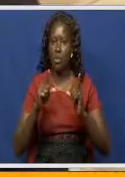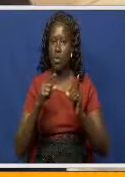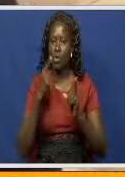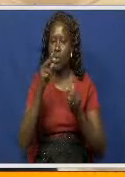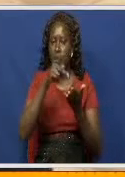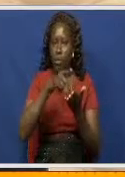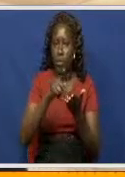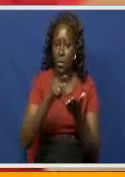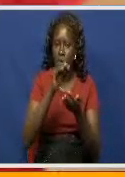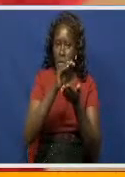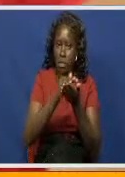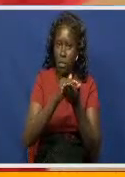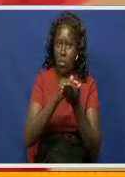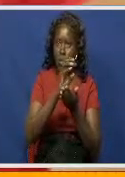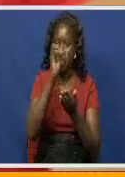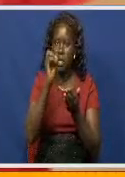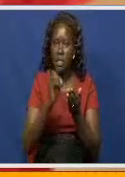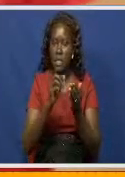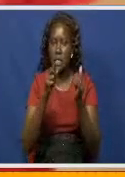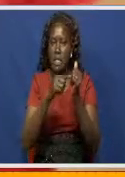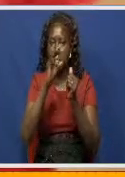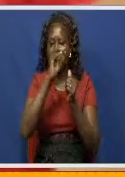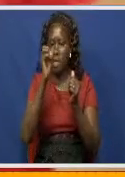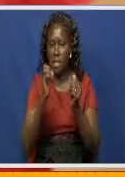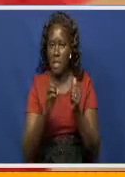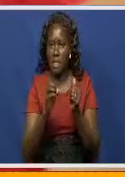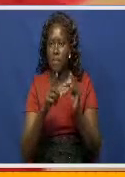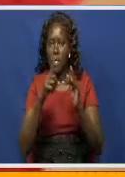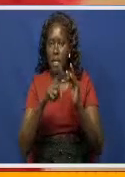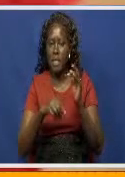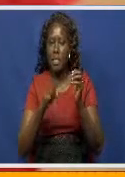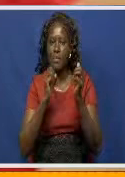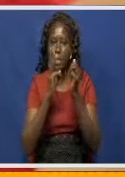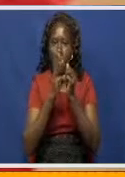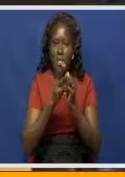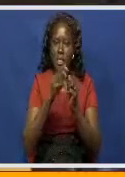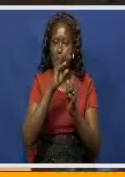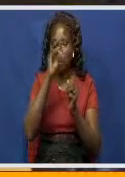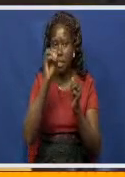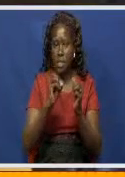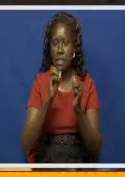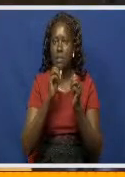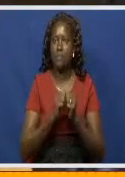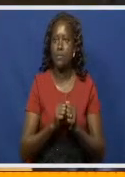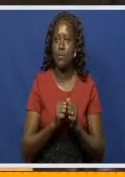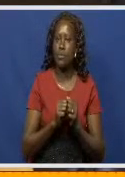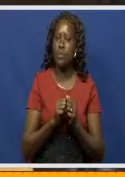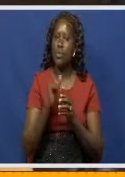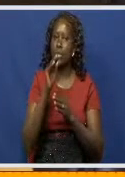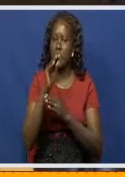baita ya ndeburu neo gechuncheke tanda to kumakiregana antune ya gechuncheke kominitha to kumakiregana. Kwa hivyo